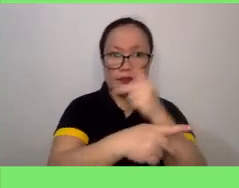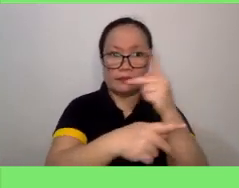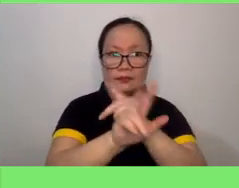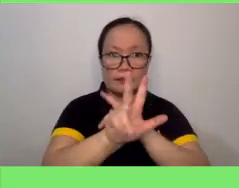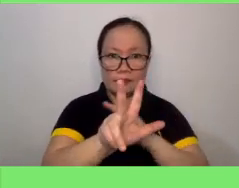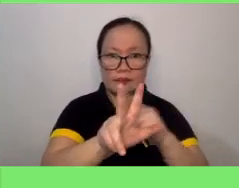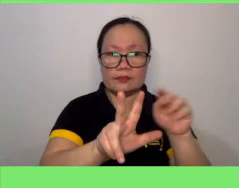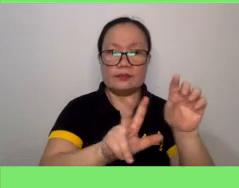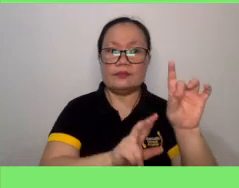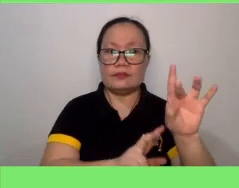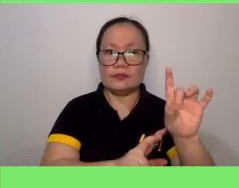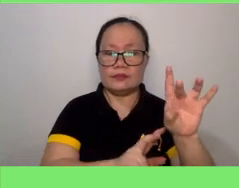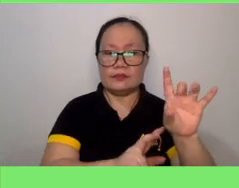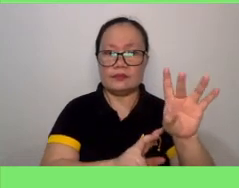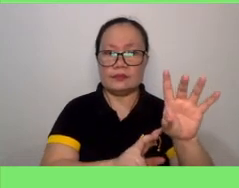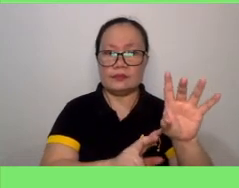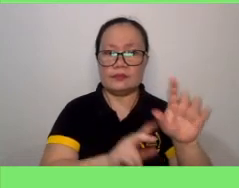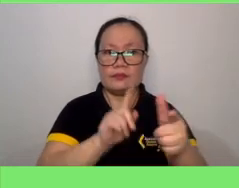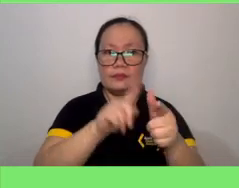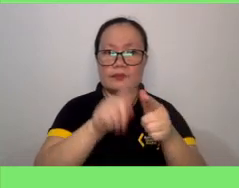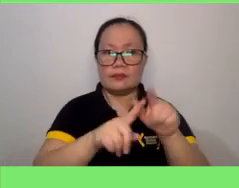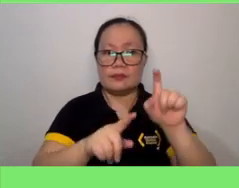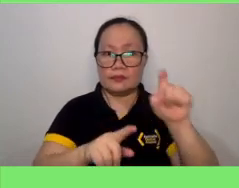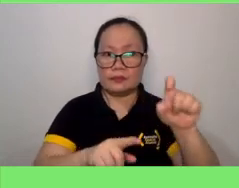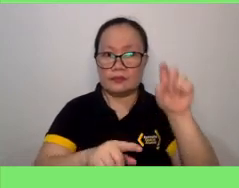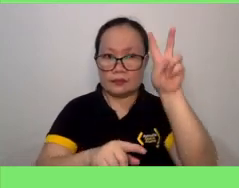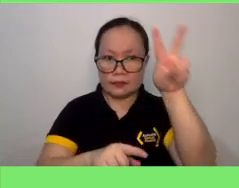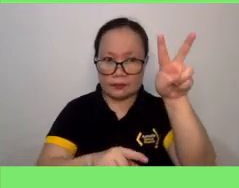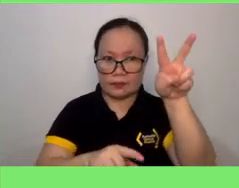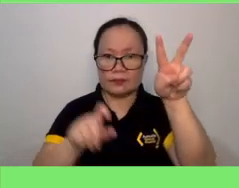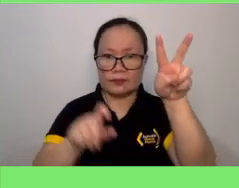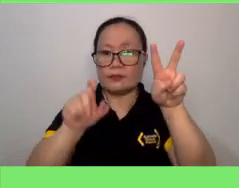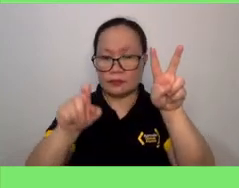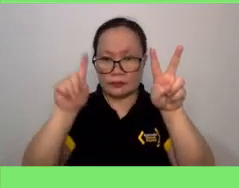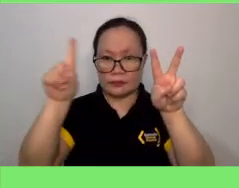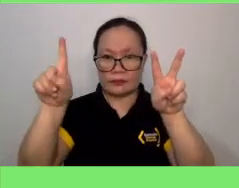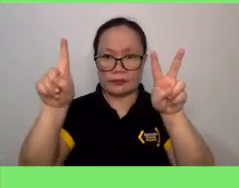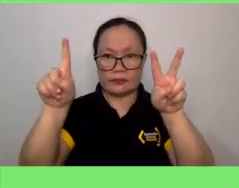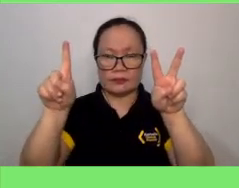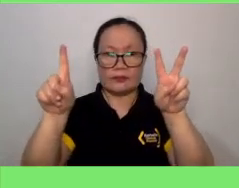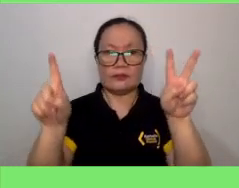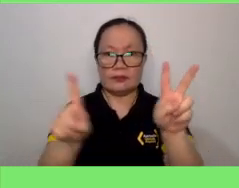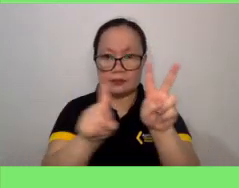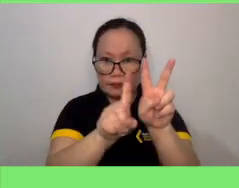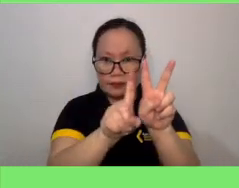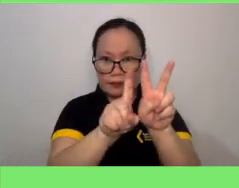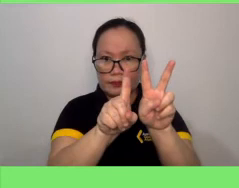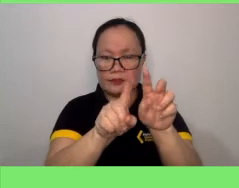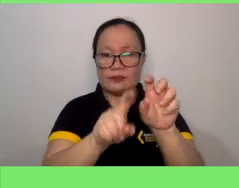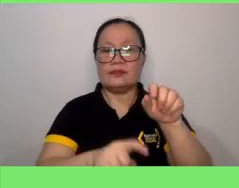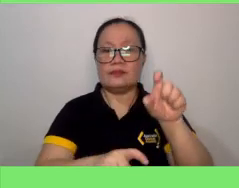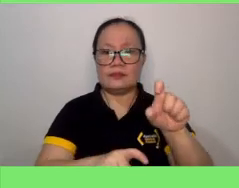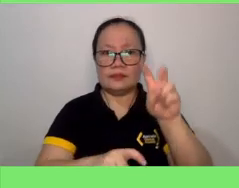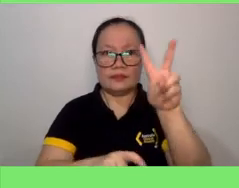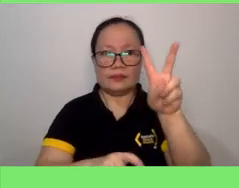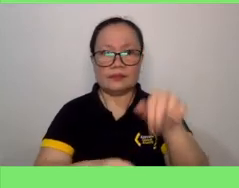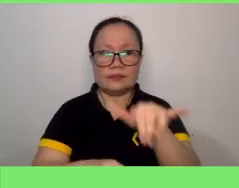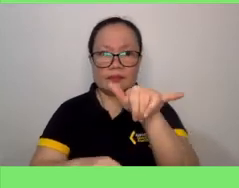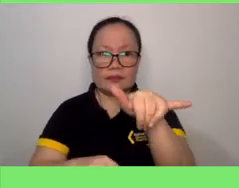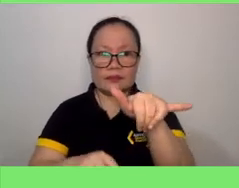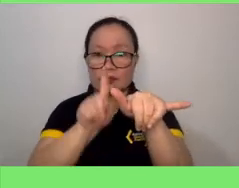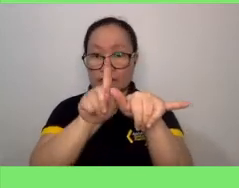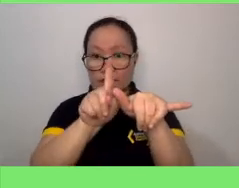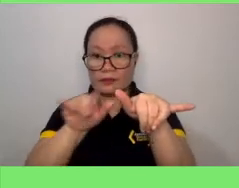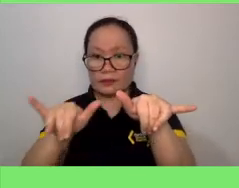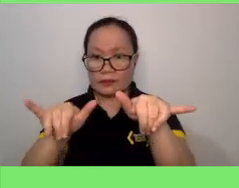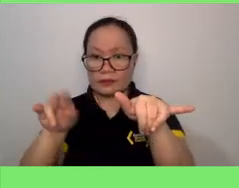So, multiply natin ito. 6 times 3, that is 18. And then, yung x natin, ito ay 2, ito ay may 1, so cube. Ito